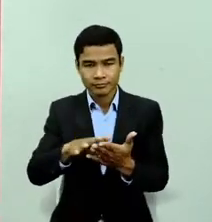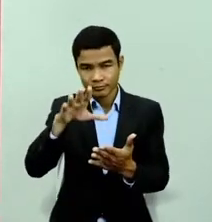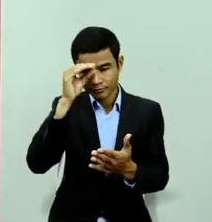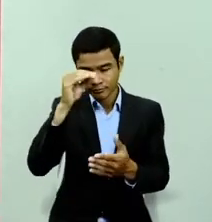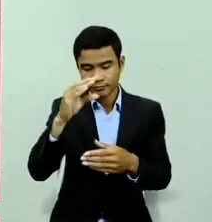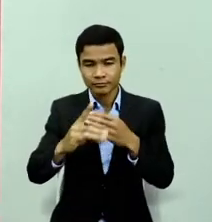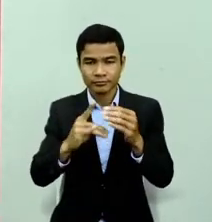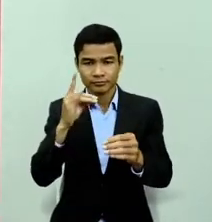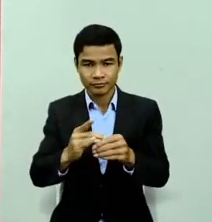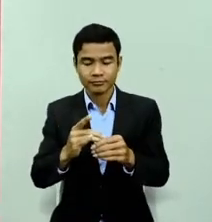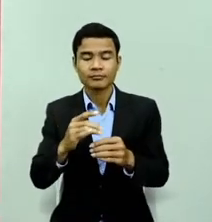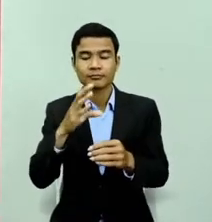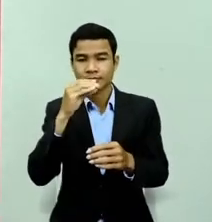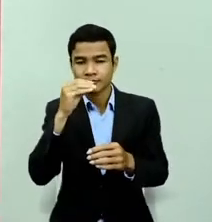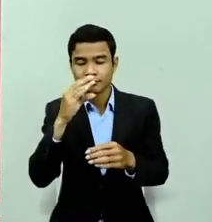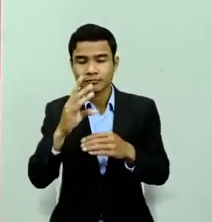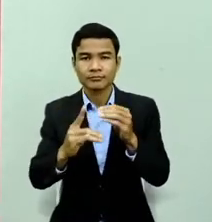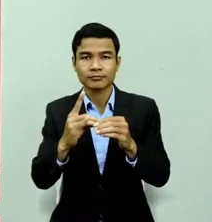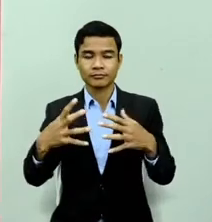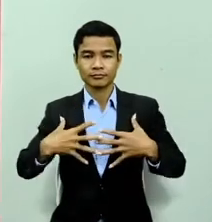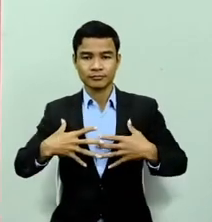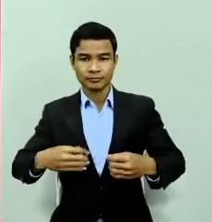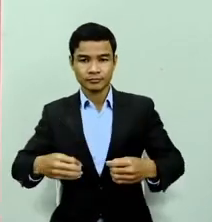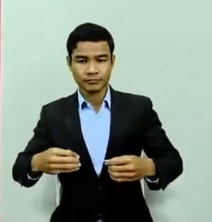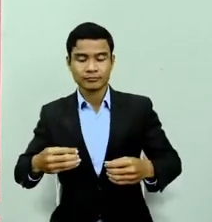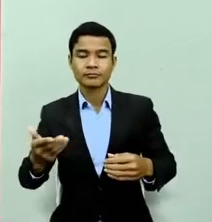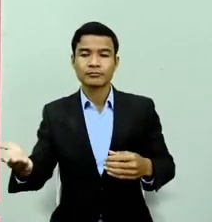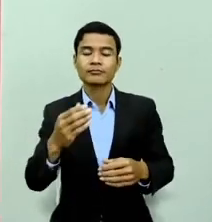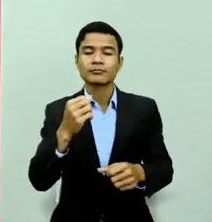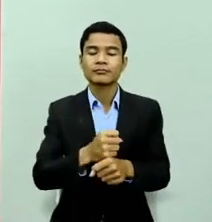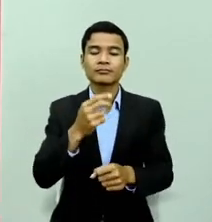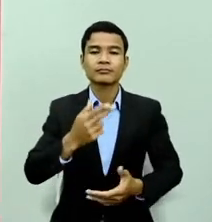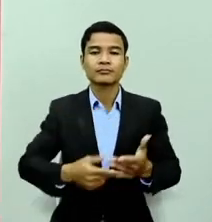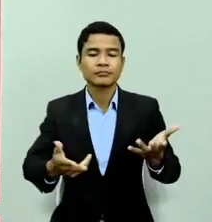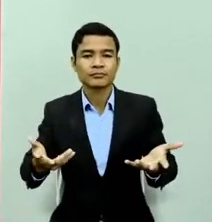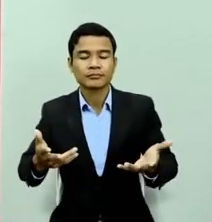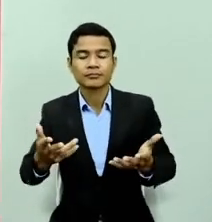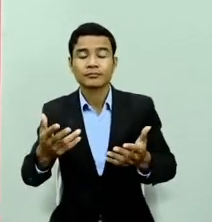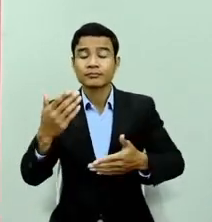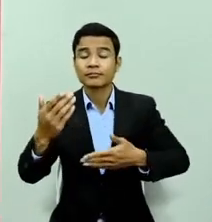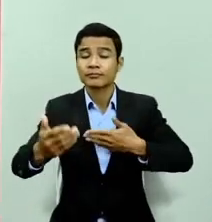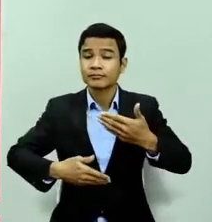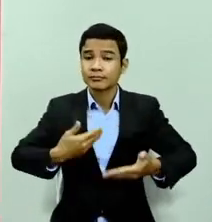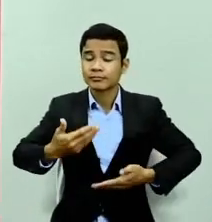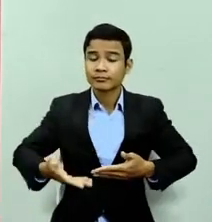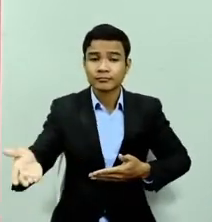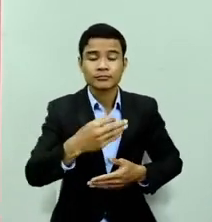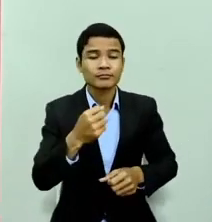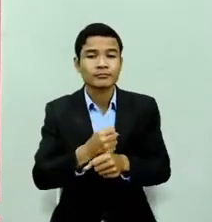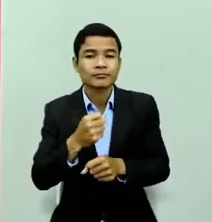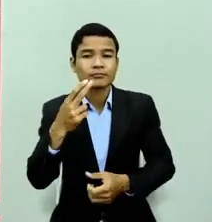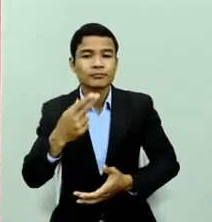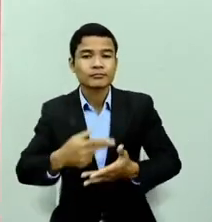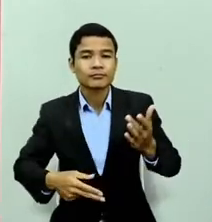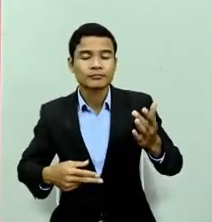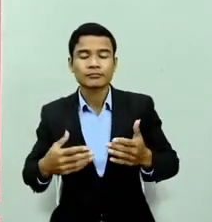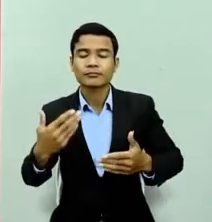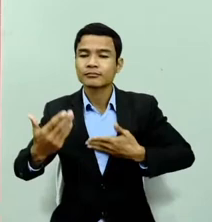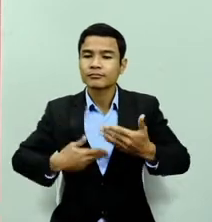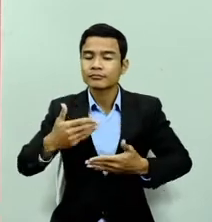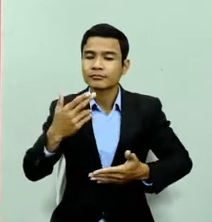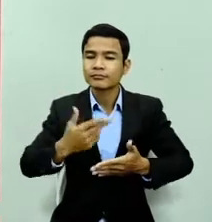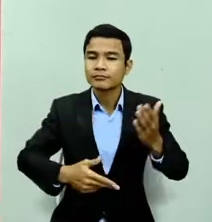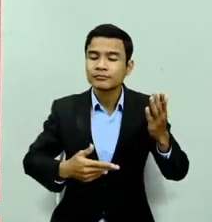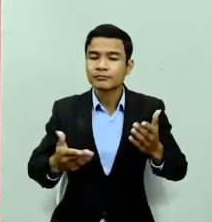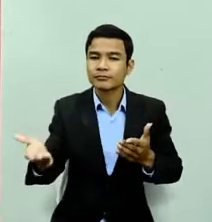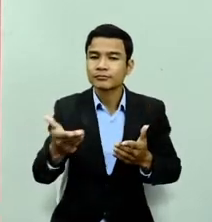lấy nếu dương nhìn gì ông bì chà với đây con thôi ơi con sập bài chất ạ chà để tôi nâng khlâm xa miền đi là bỏ